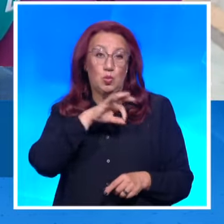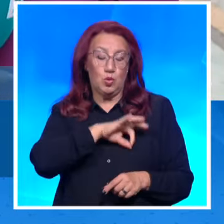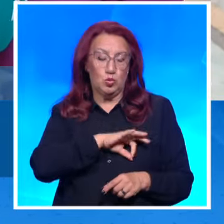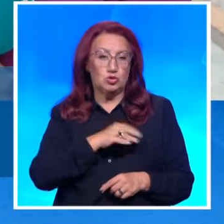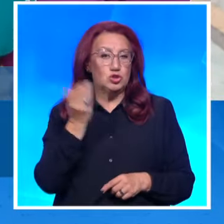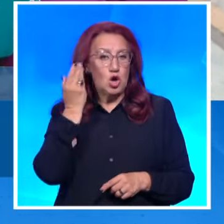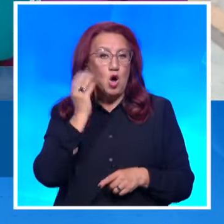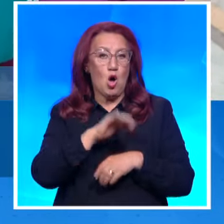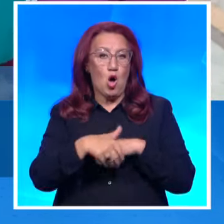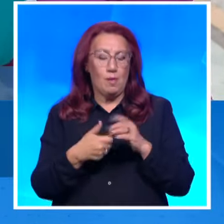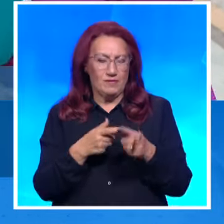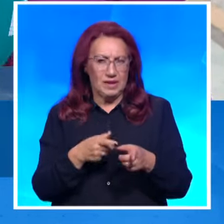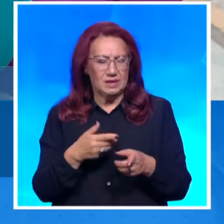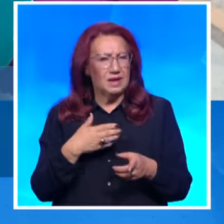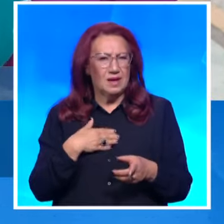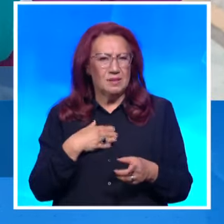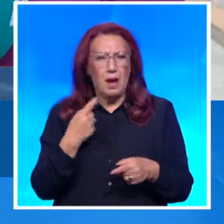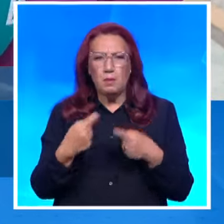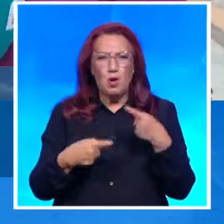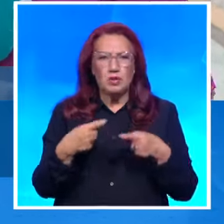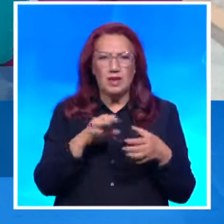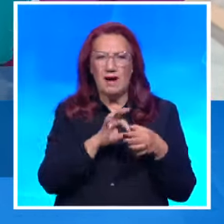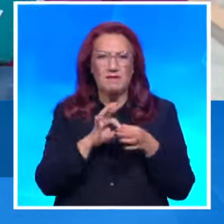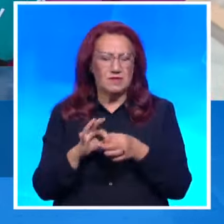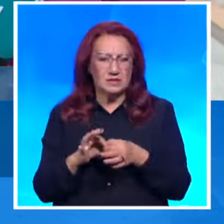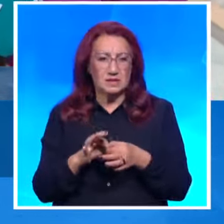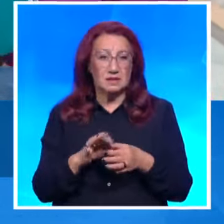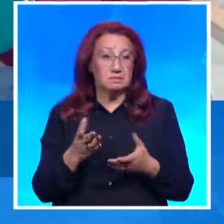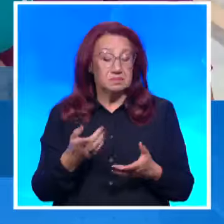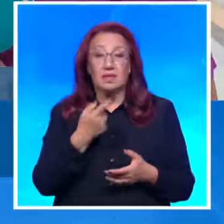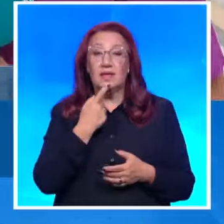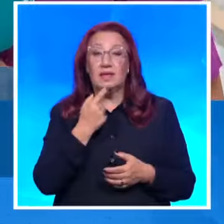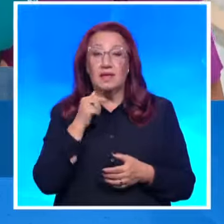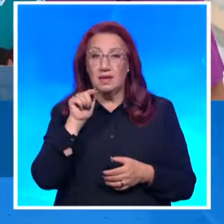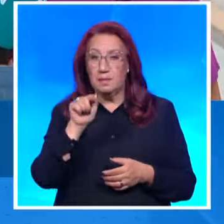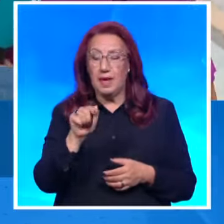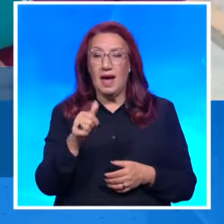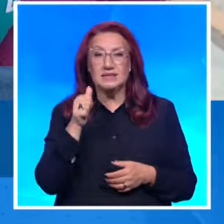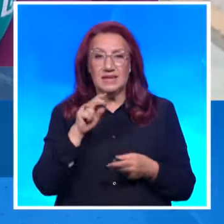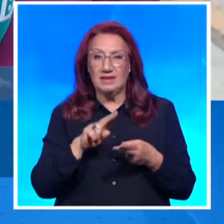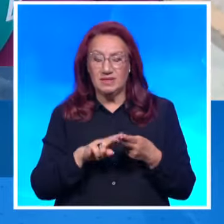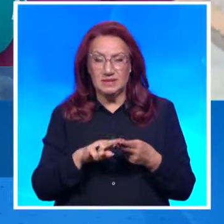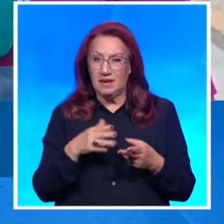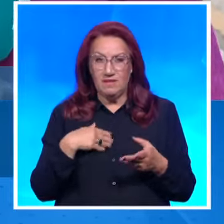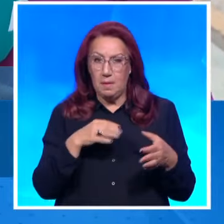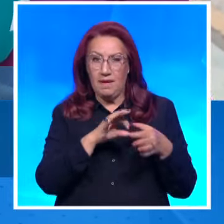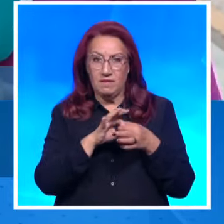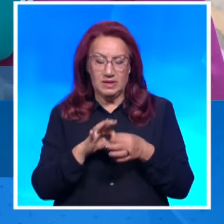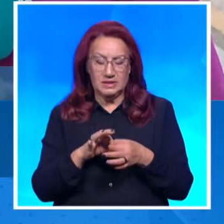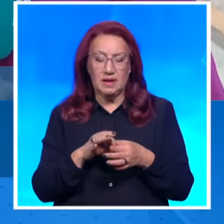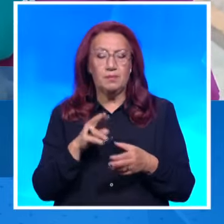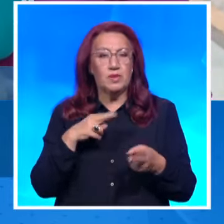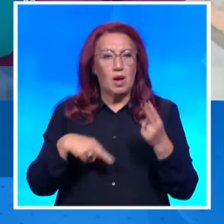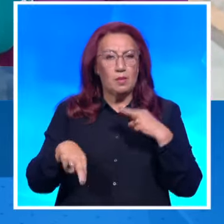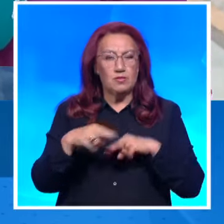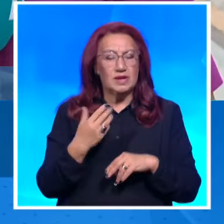Дали има политическа връзка в целия сюжет и дали името на Асен Василев е в този сюжет, се зае да проверява